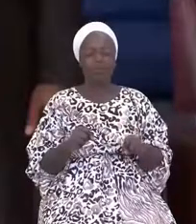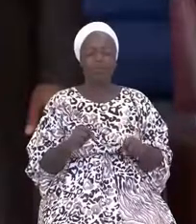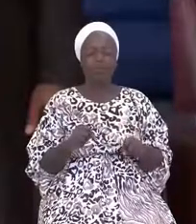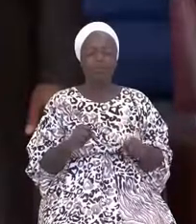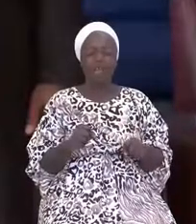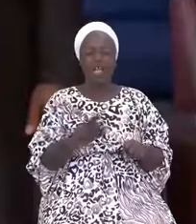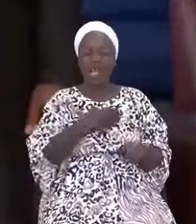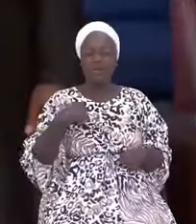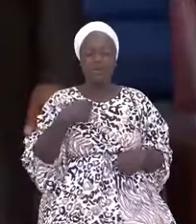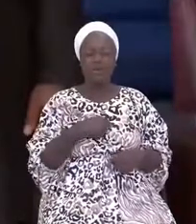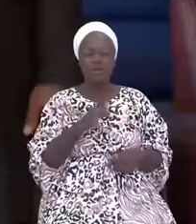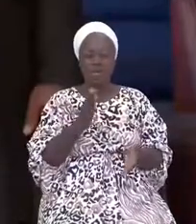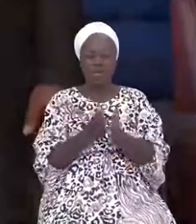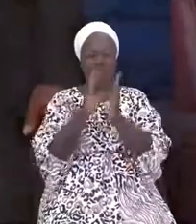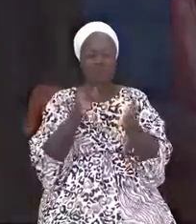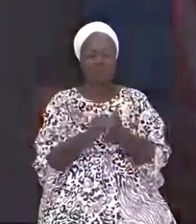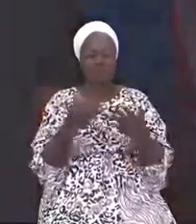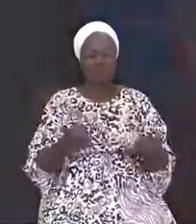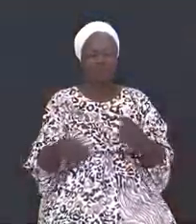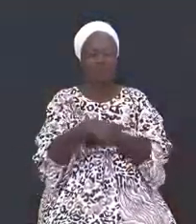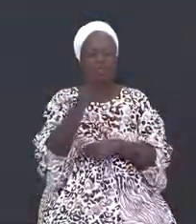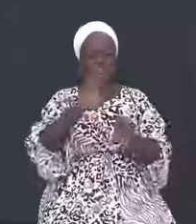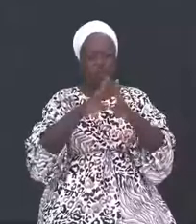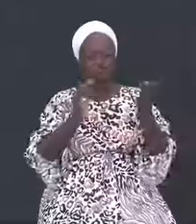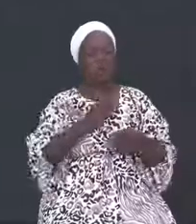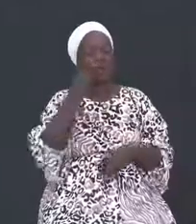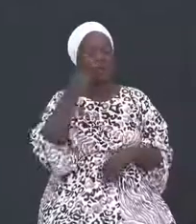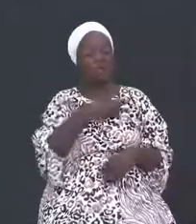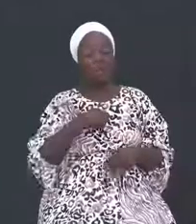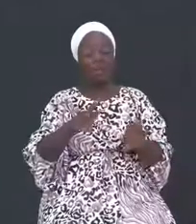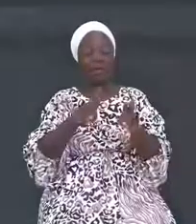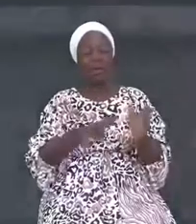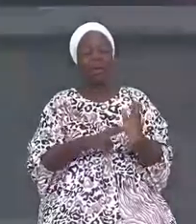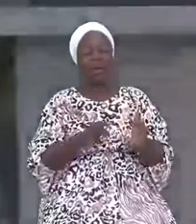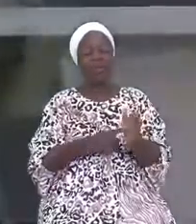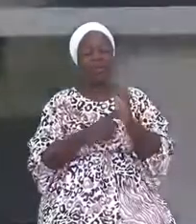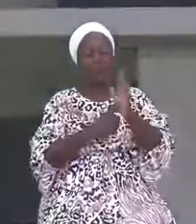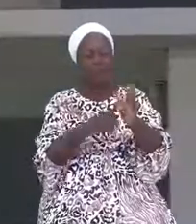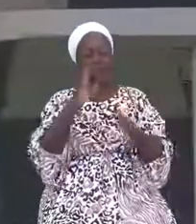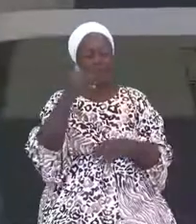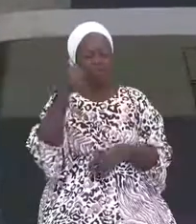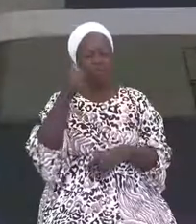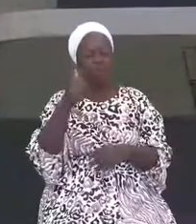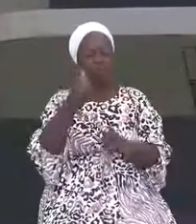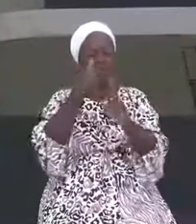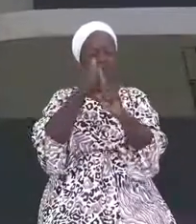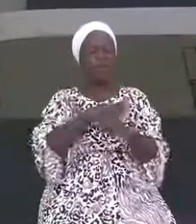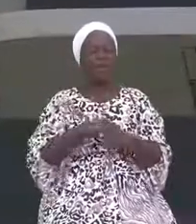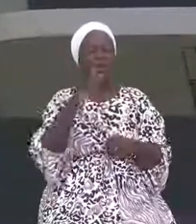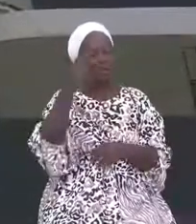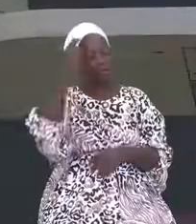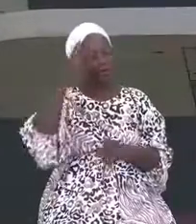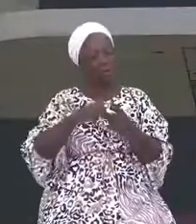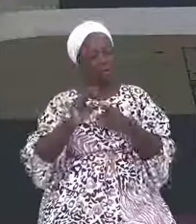Et nous demandons qu'en ce jour, que tu ouvres nos yeux et que tu te révèles à chacun de nous. Révèle-nous ta pensée afin que nous